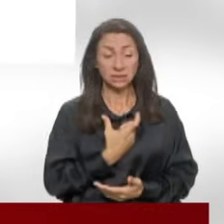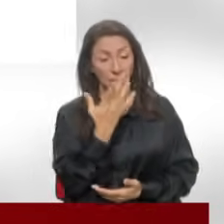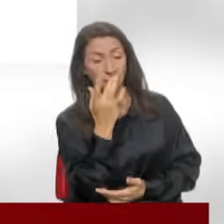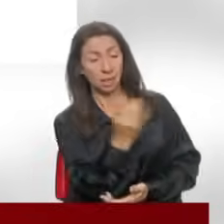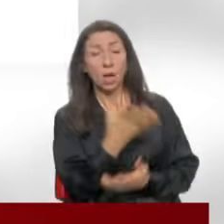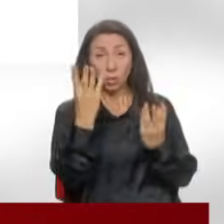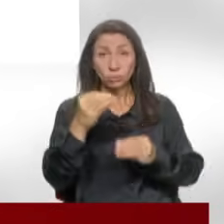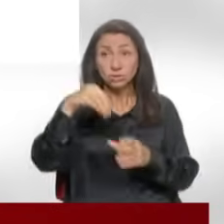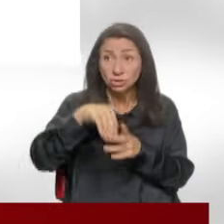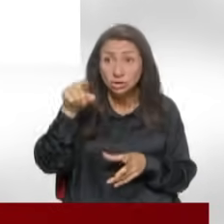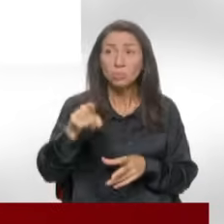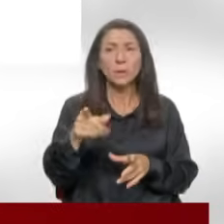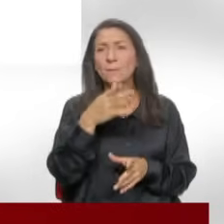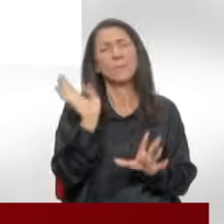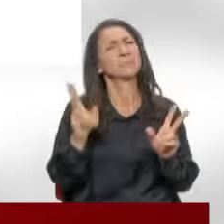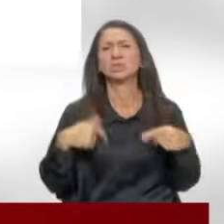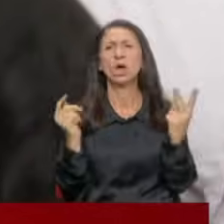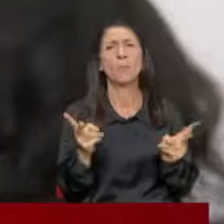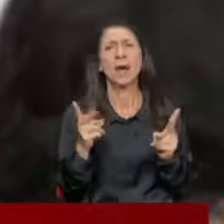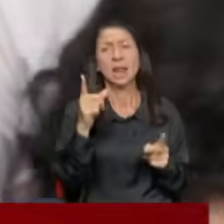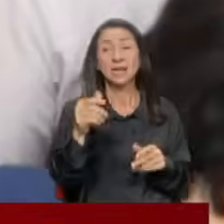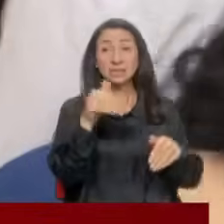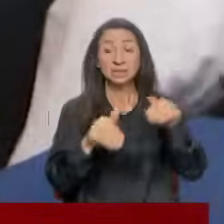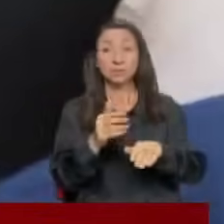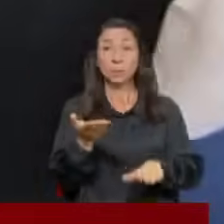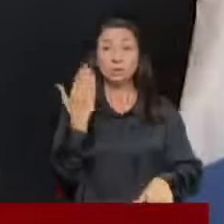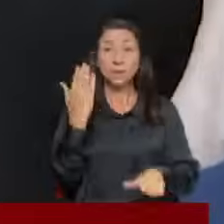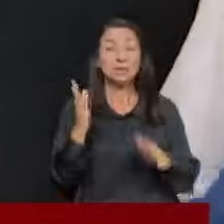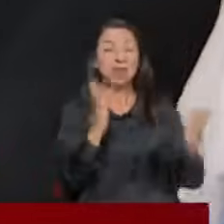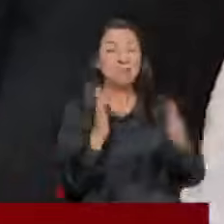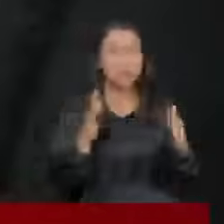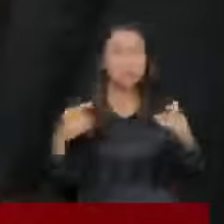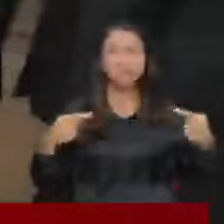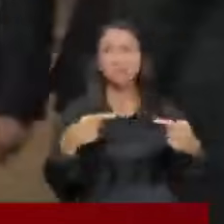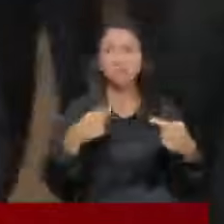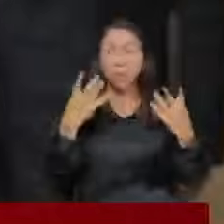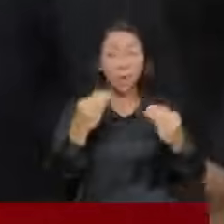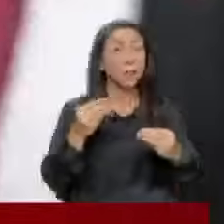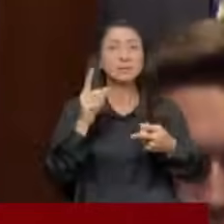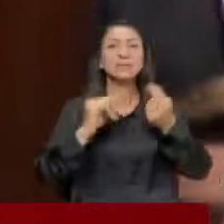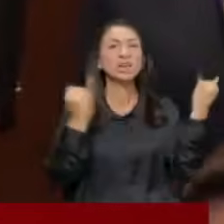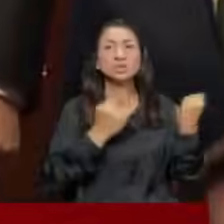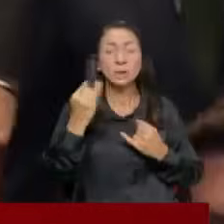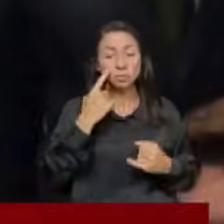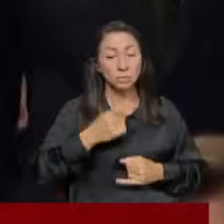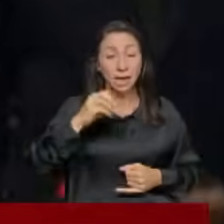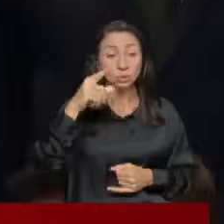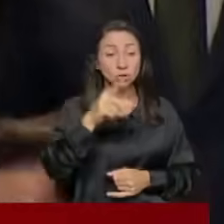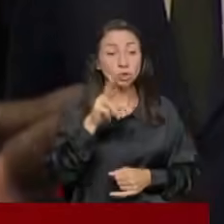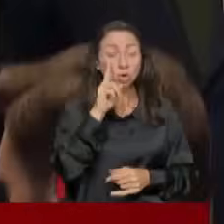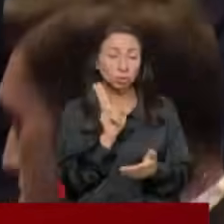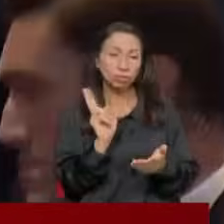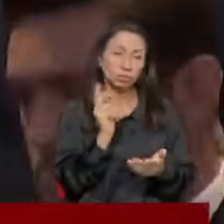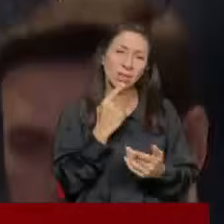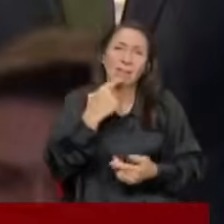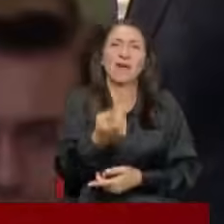tanımayan bir kişi olduğu için bunu bilmemesi normal seçim öncesinde tarafları karşı karşıya getiren Polemik Cumhurbaşkanı Erdoğan'ın son